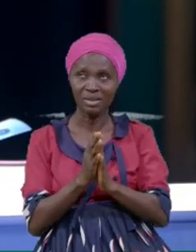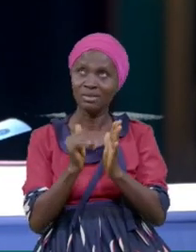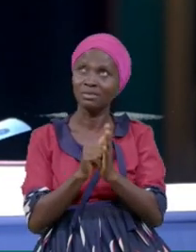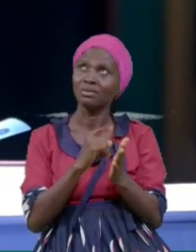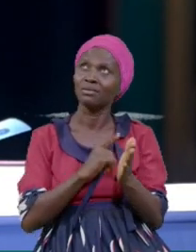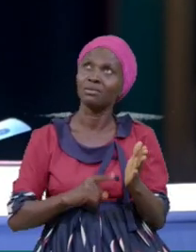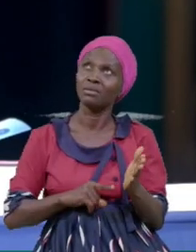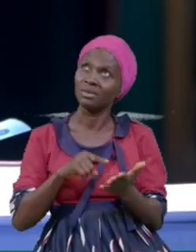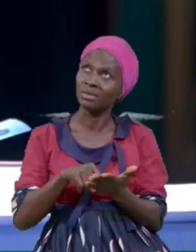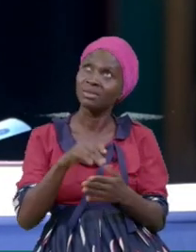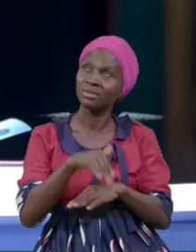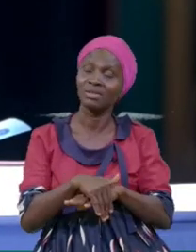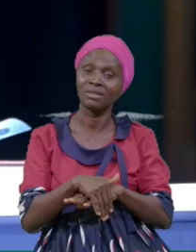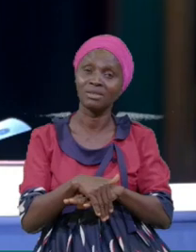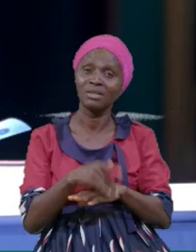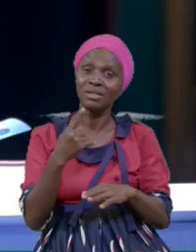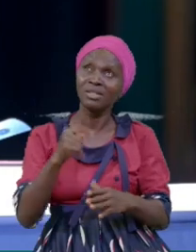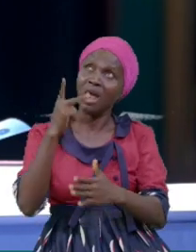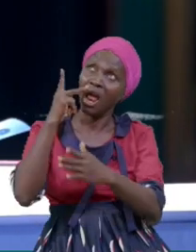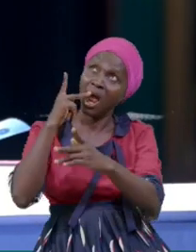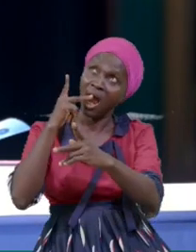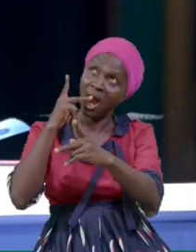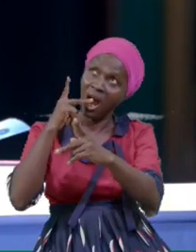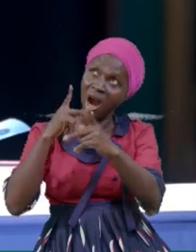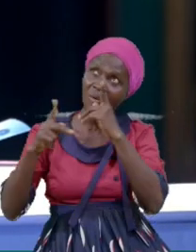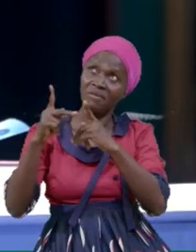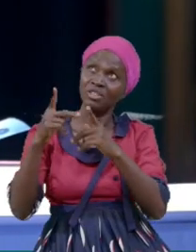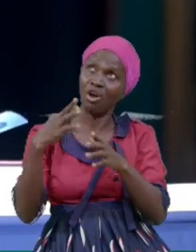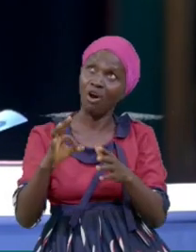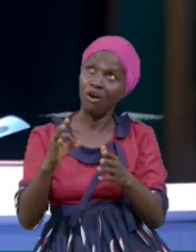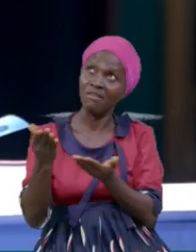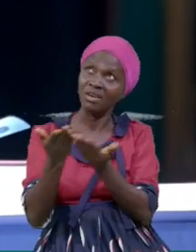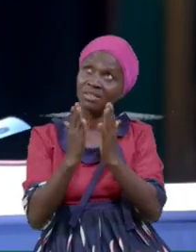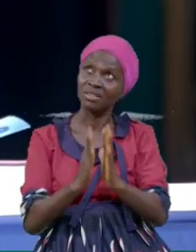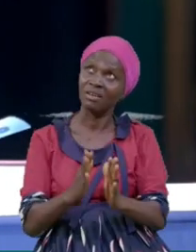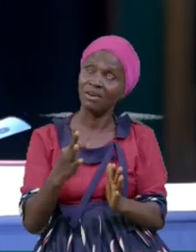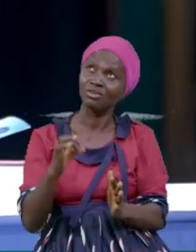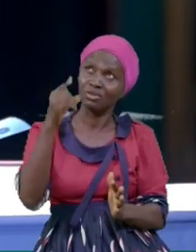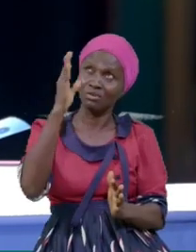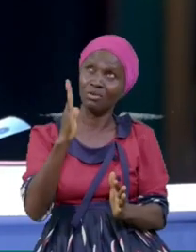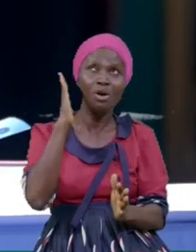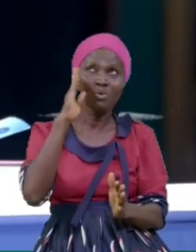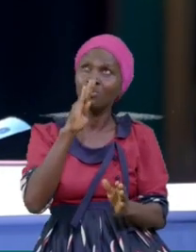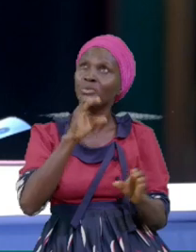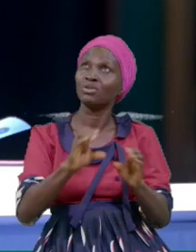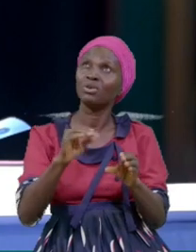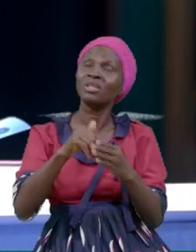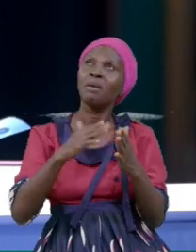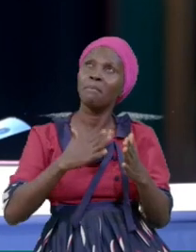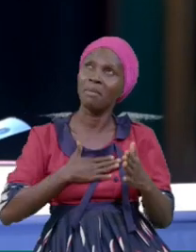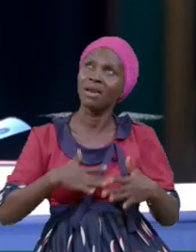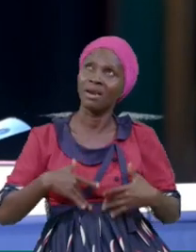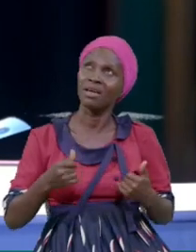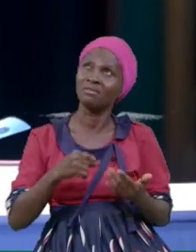soir, la prophétie du serviteur de Dieu sera accomplie dans ma